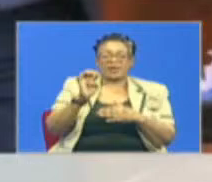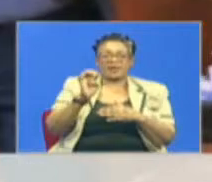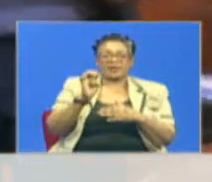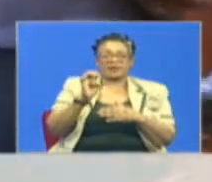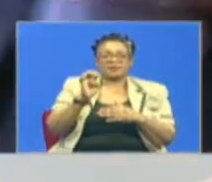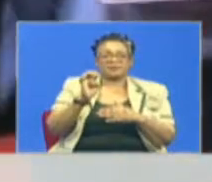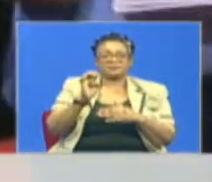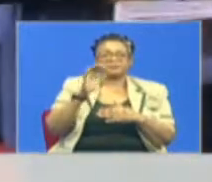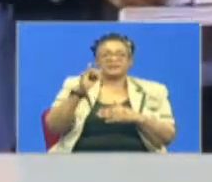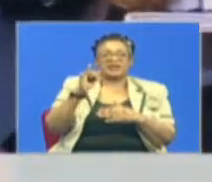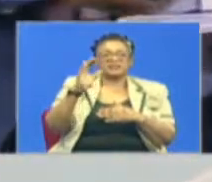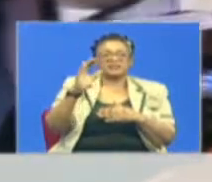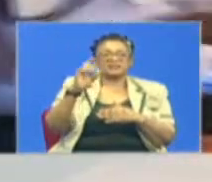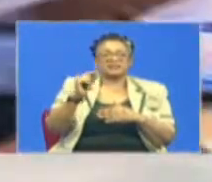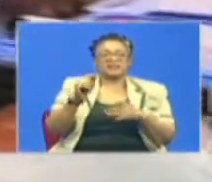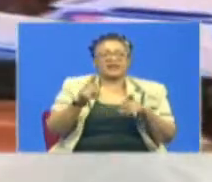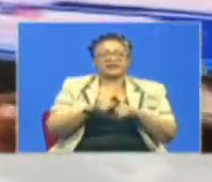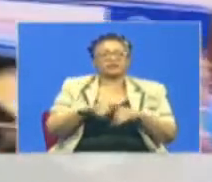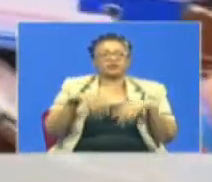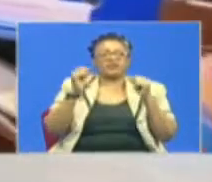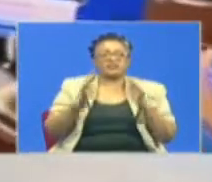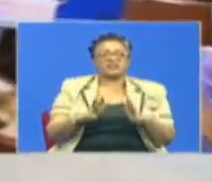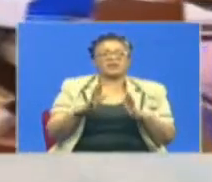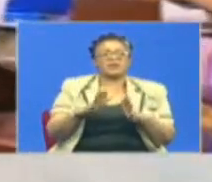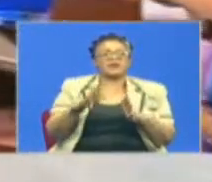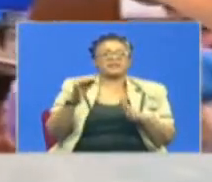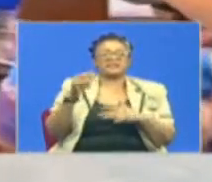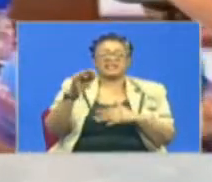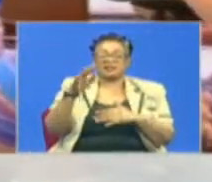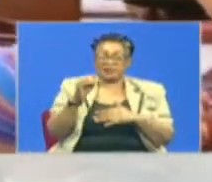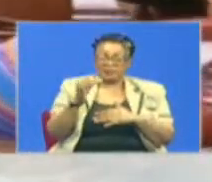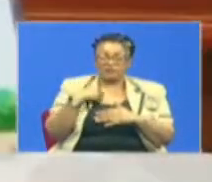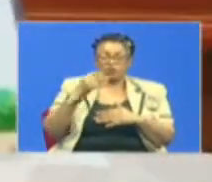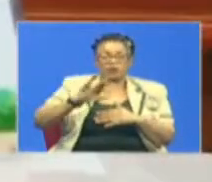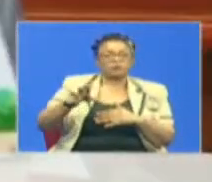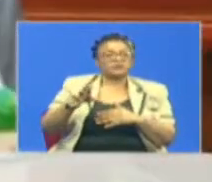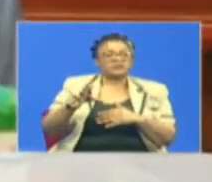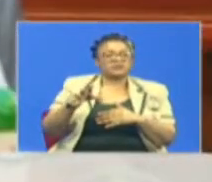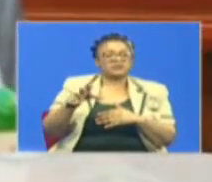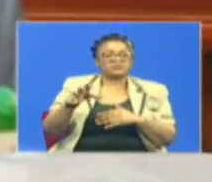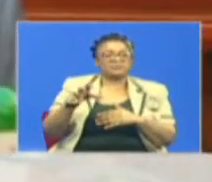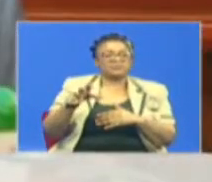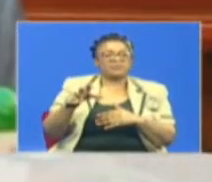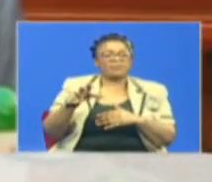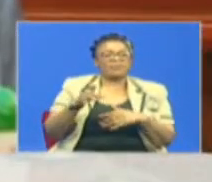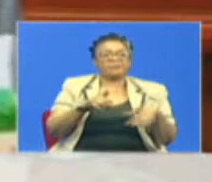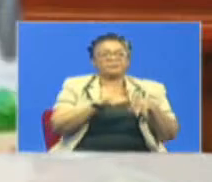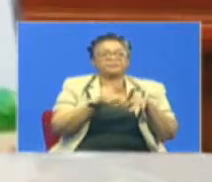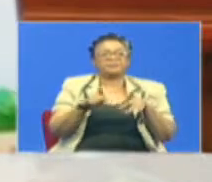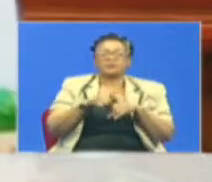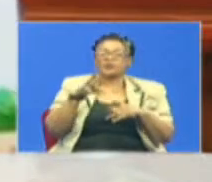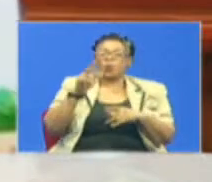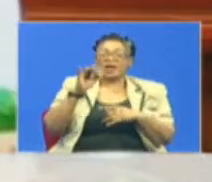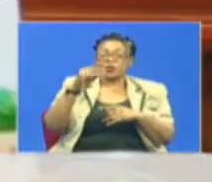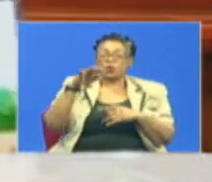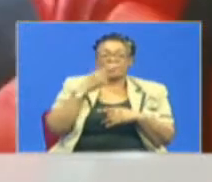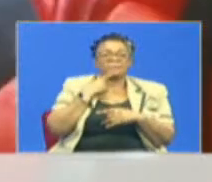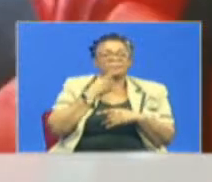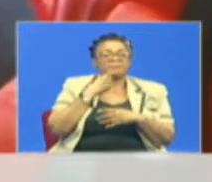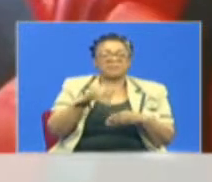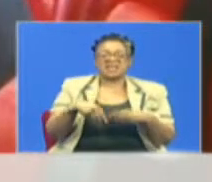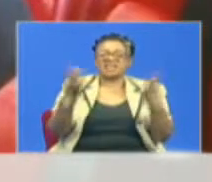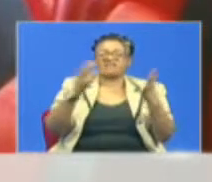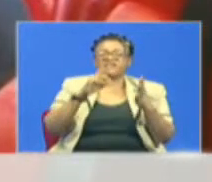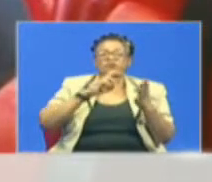ya ICT na afisa katika kamati ya tenda za kaunti. Kadhalika, Waiguru anasemekana alitoa zabuni kwa